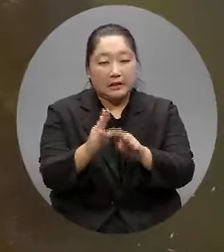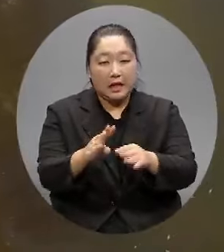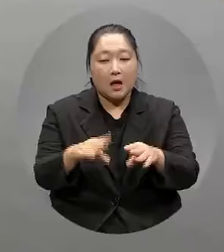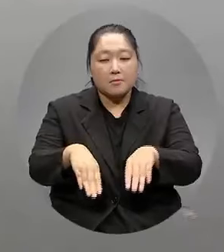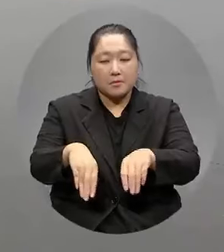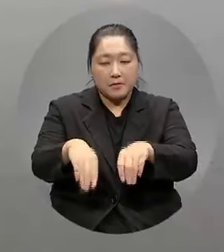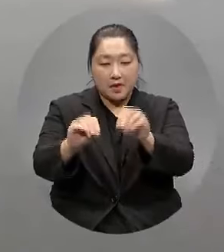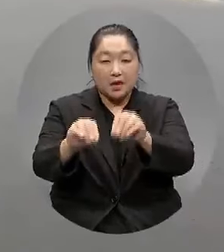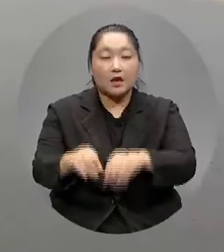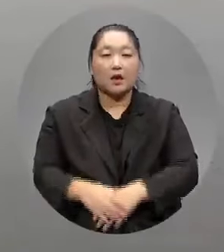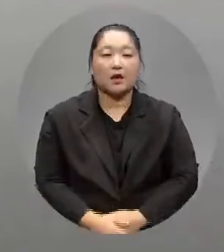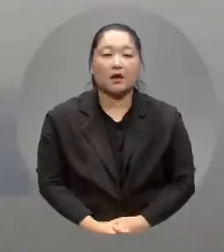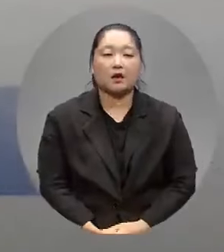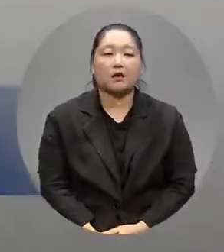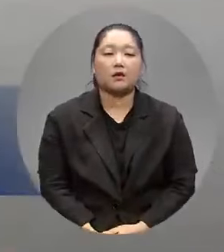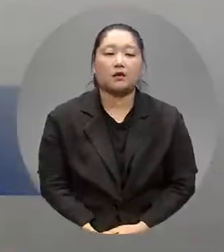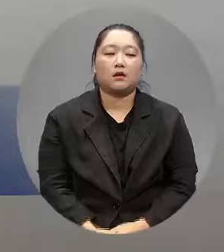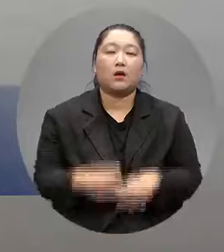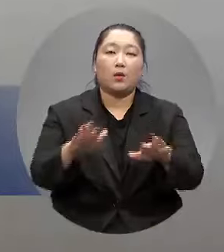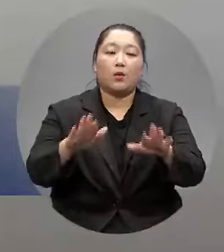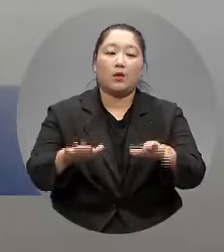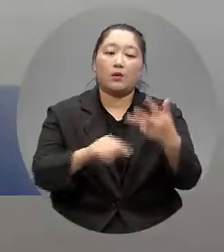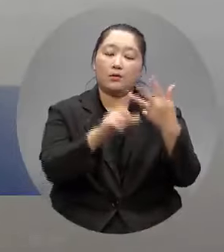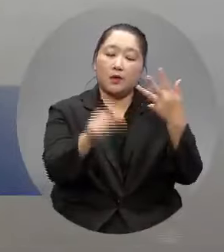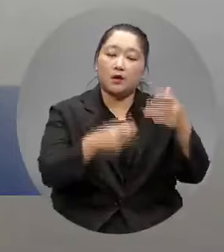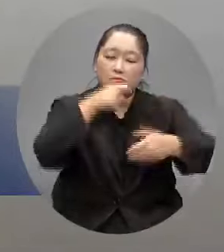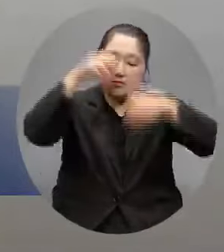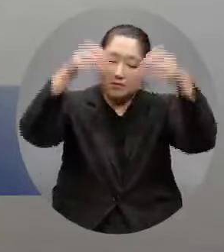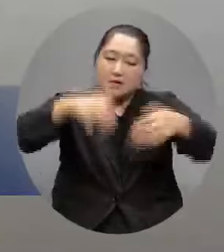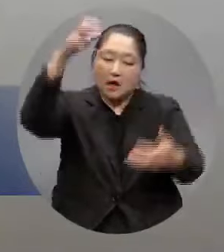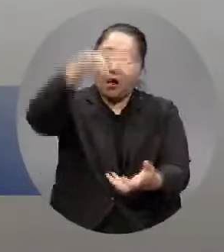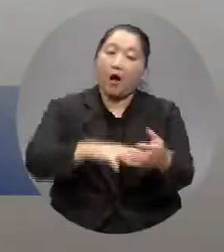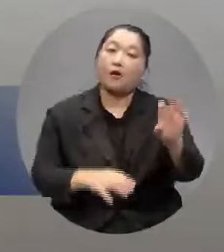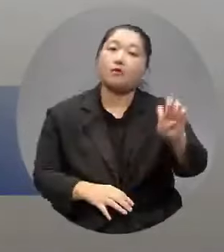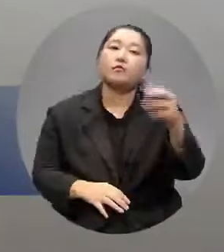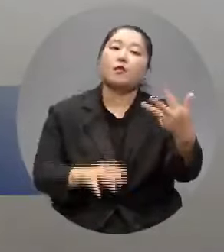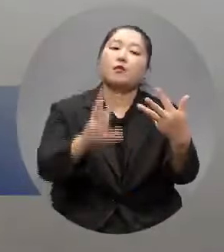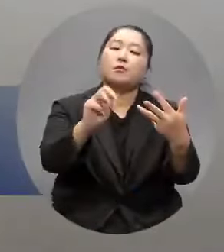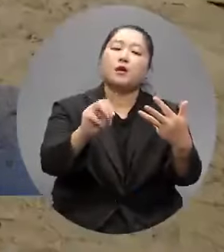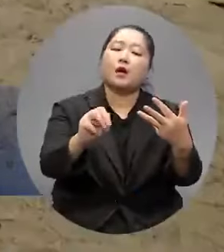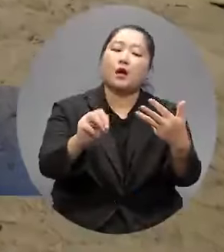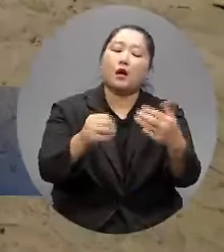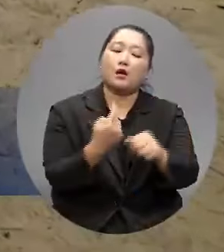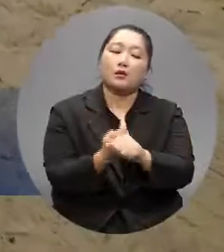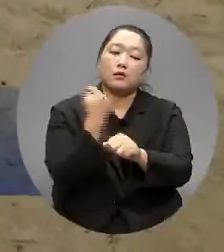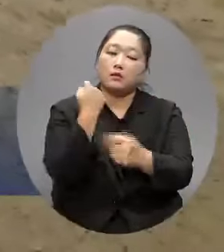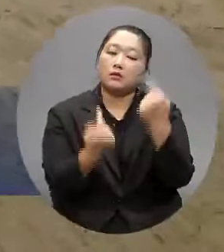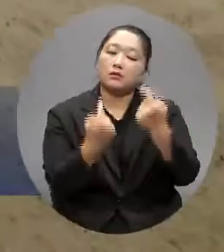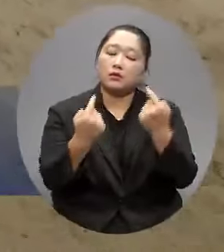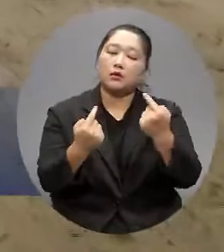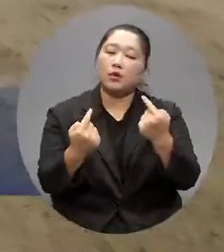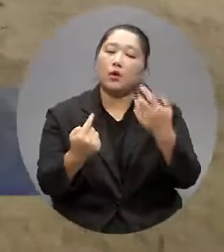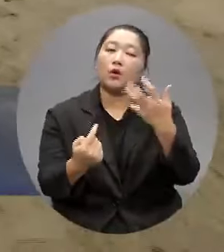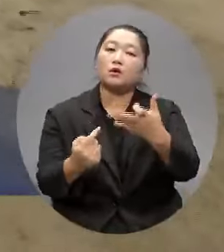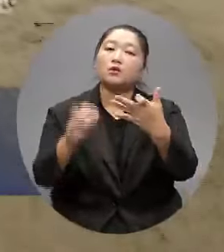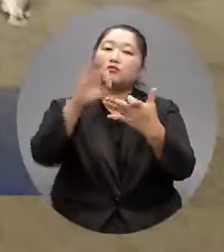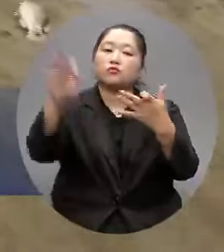드러냈습니다 올해 년도에는 8월 내린비가 38mm 그래서 % 정도 이렇게